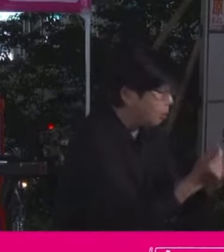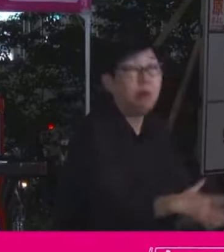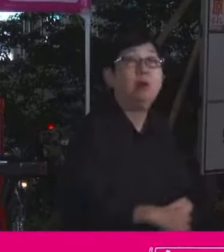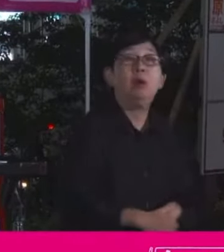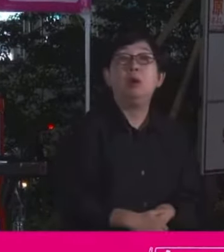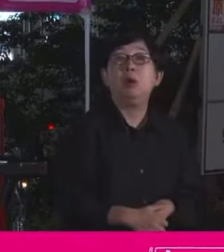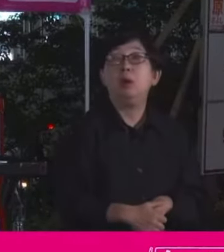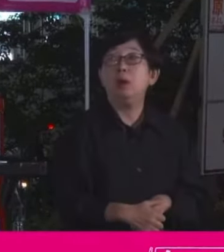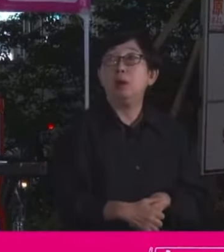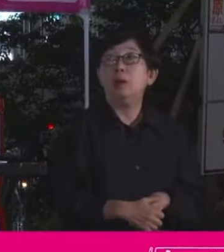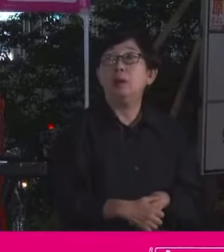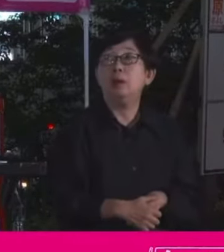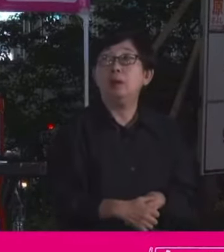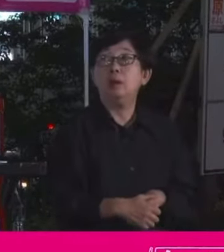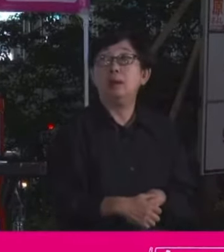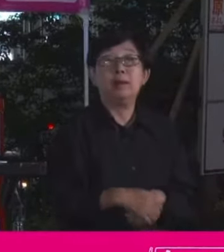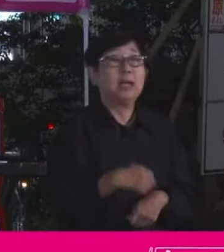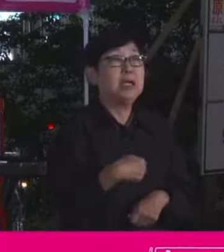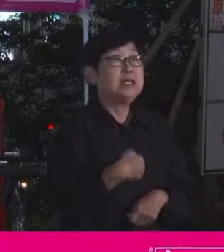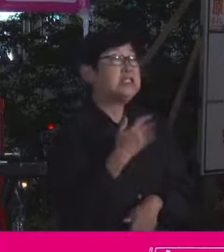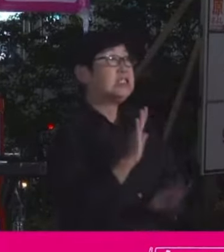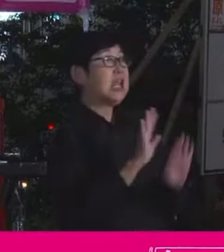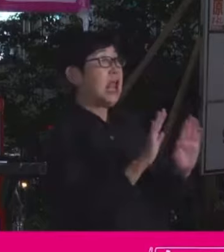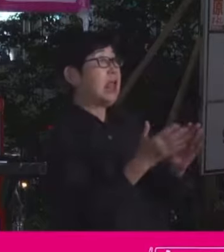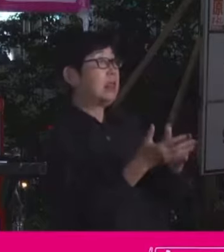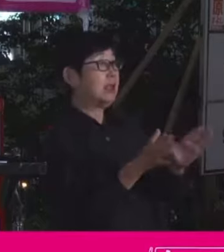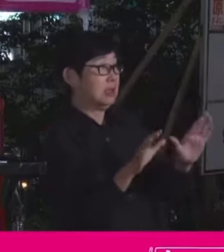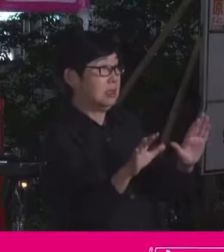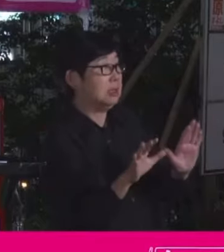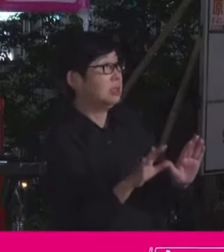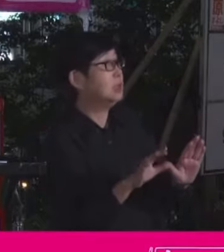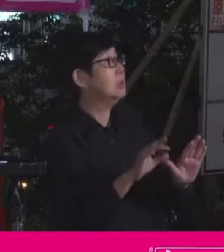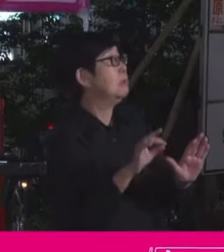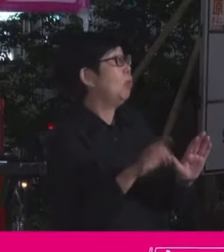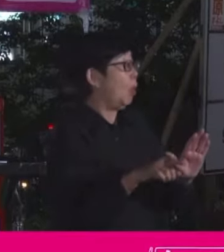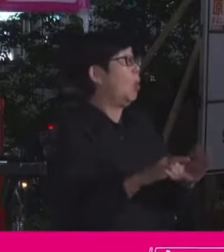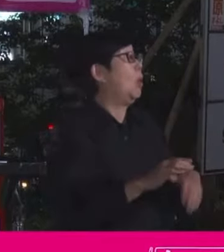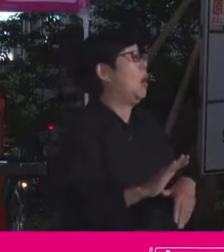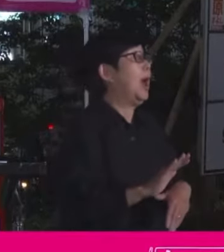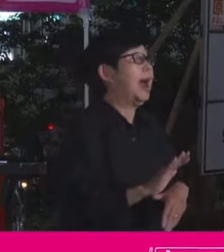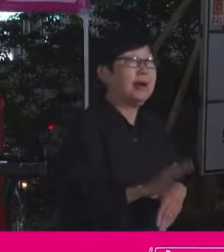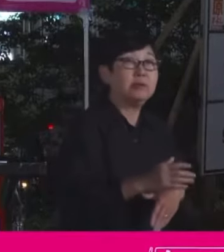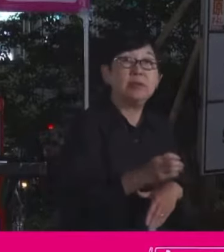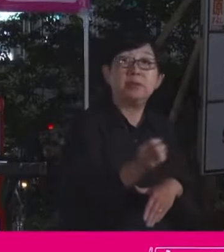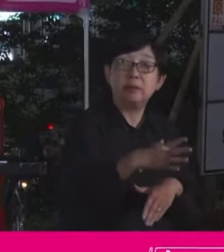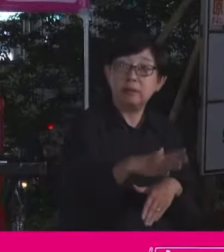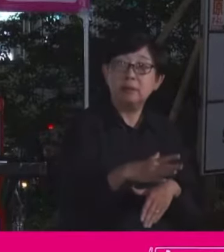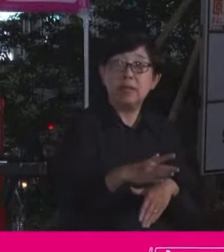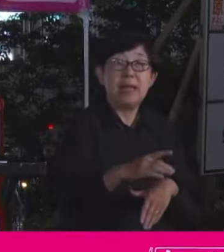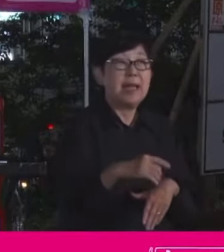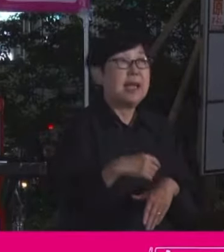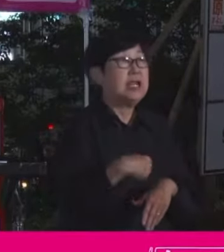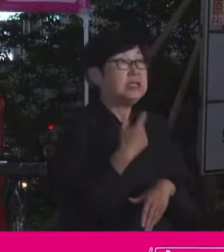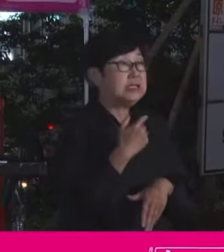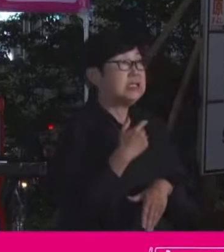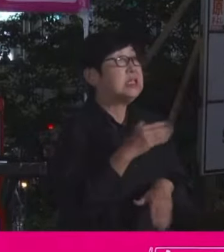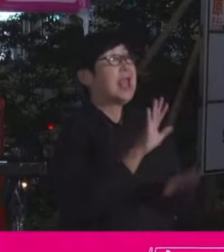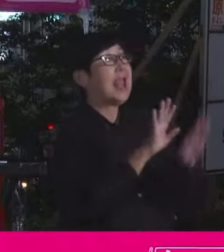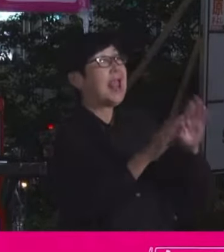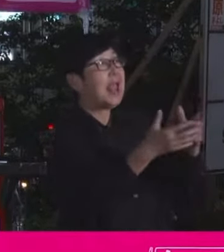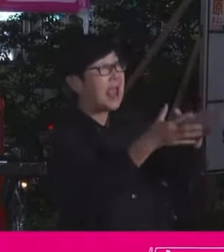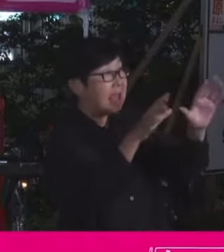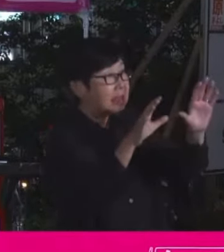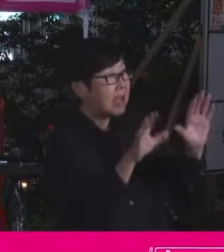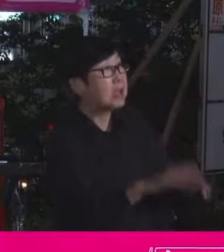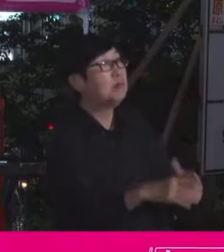がこれ自衛隊の先生ここやってますから、もう17年間同時にやってるんですけども、自衛隊機も日本の旅客機も